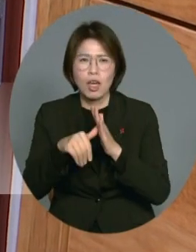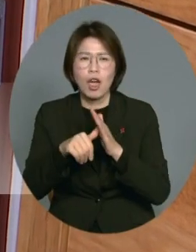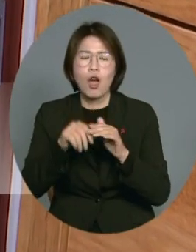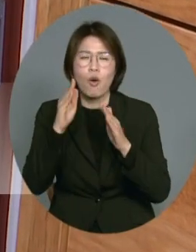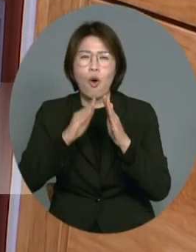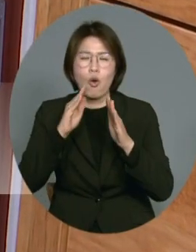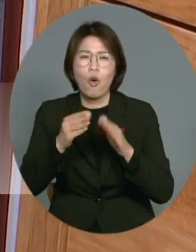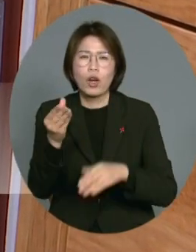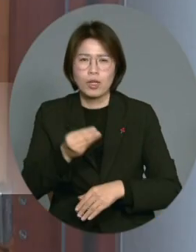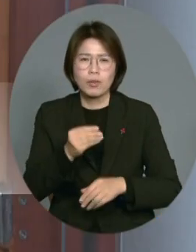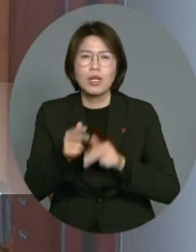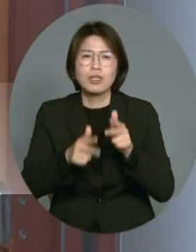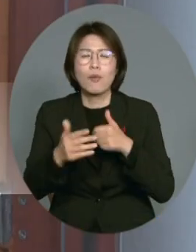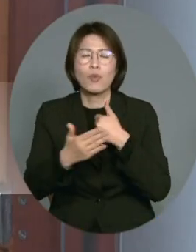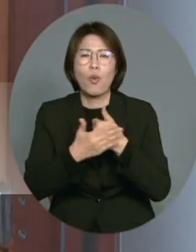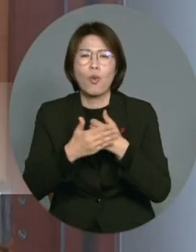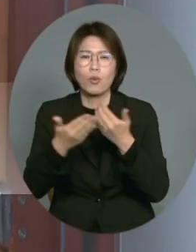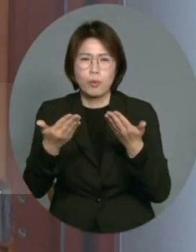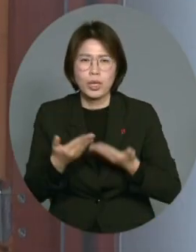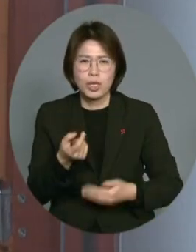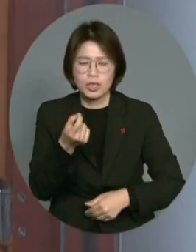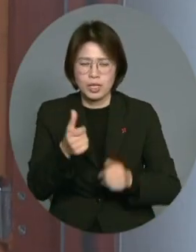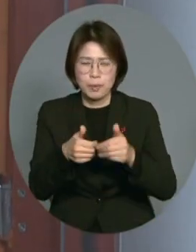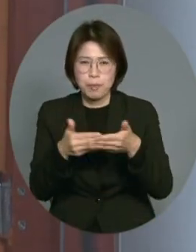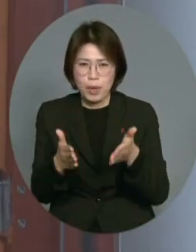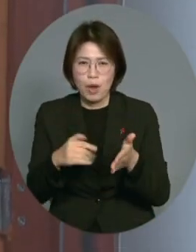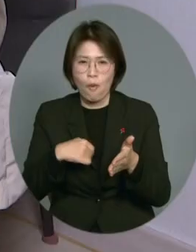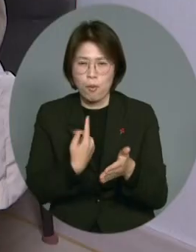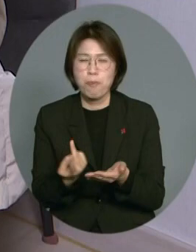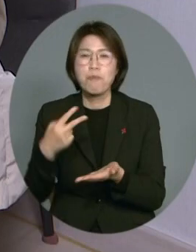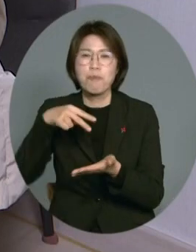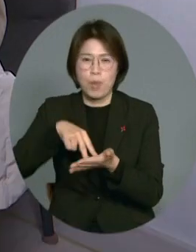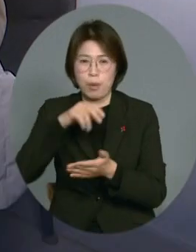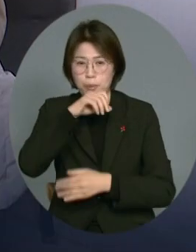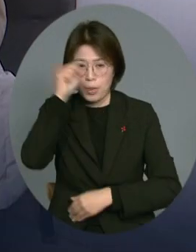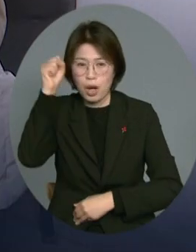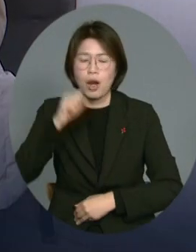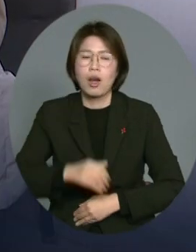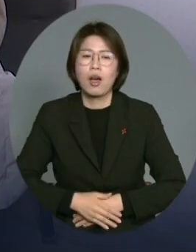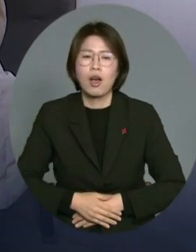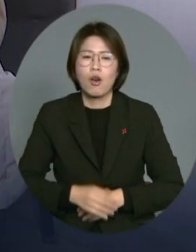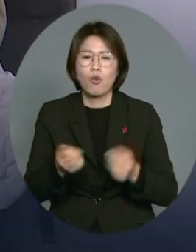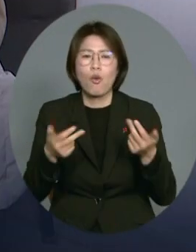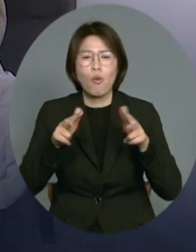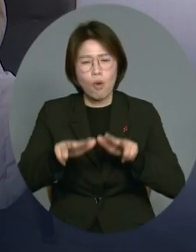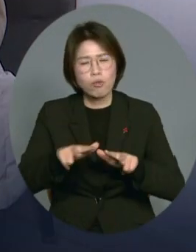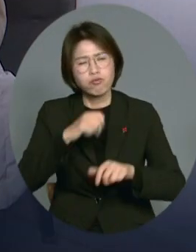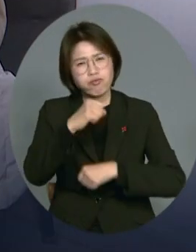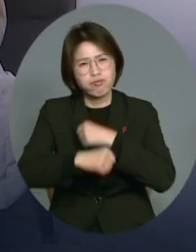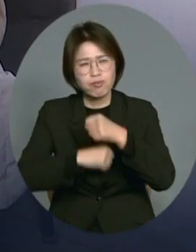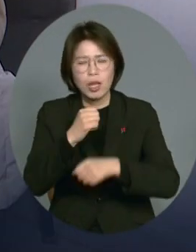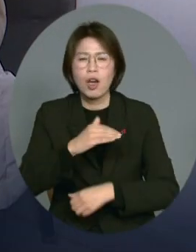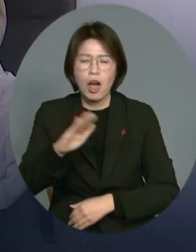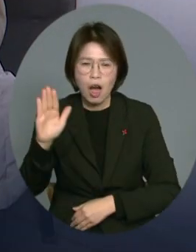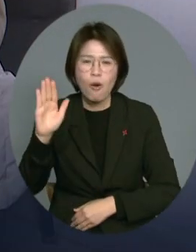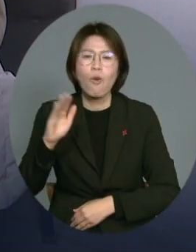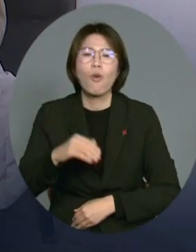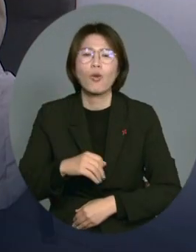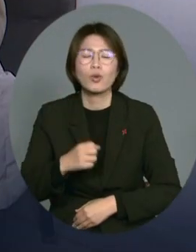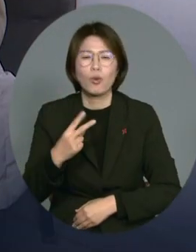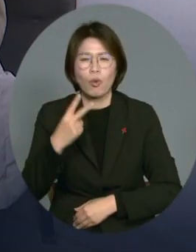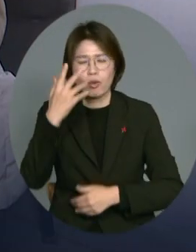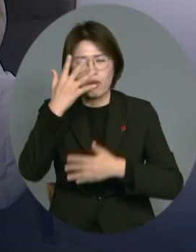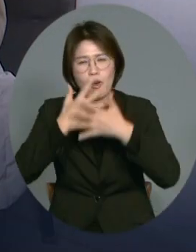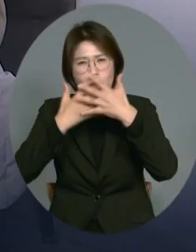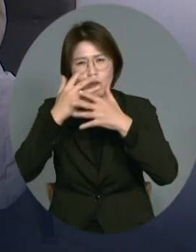받아 작은 방이 있는 빌라를 얻고 자립했습니다. 공원 같은 데도 가고 싶으면 가고 영화도